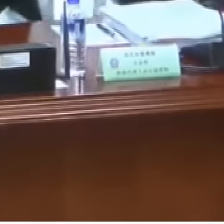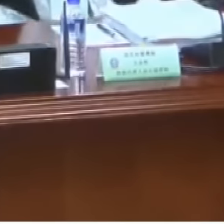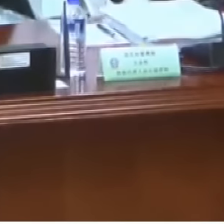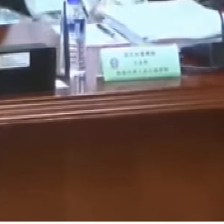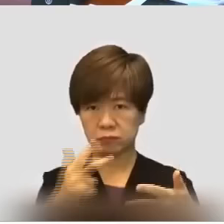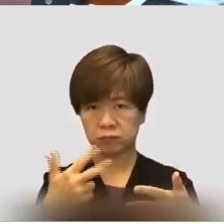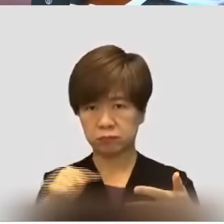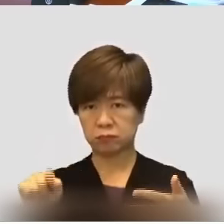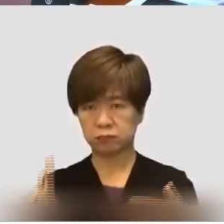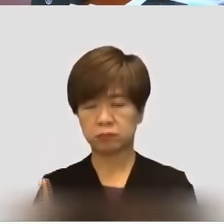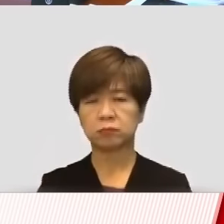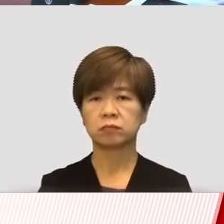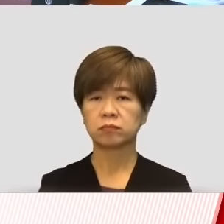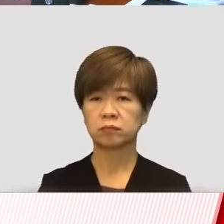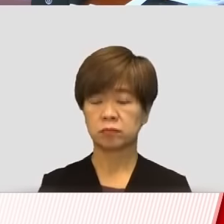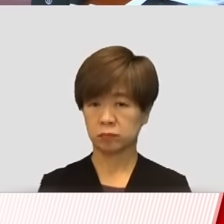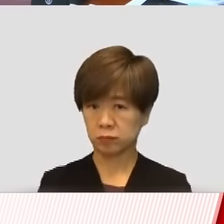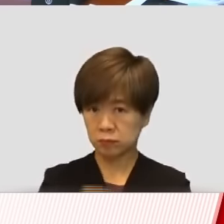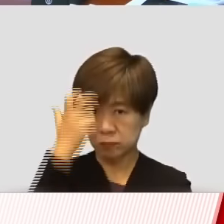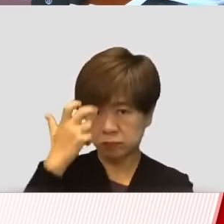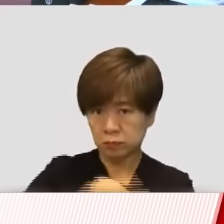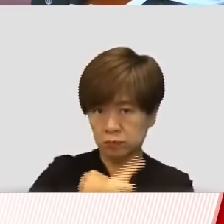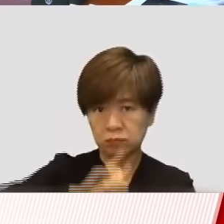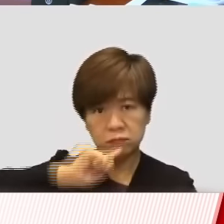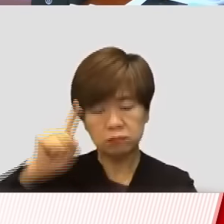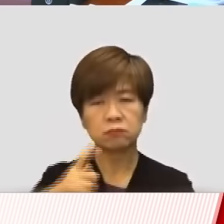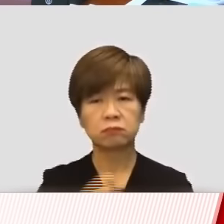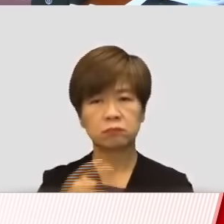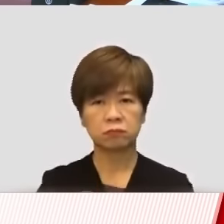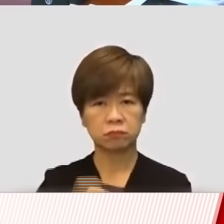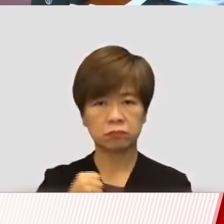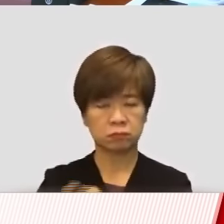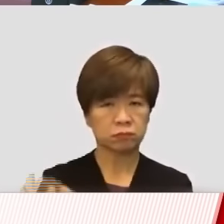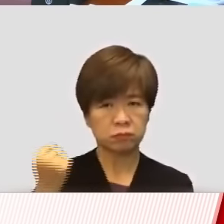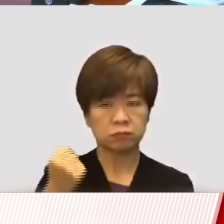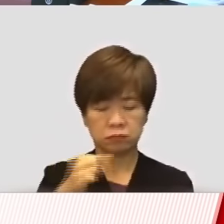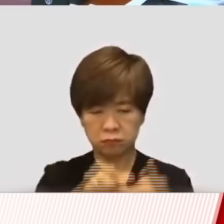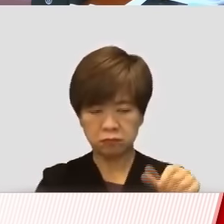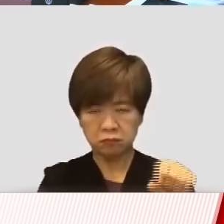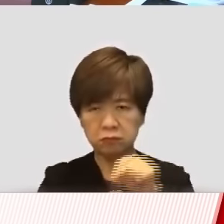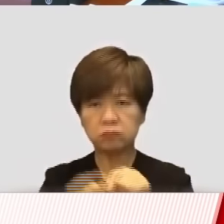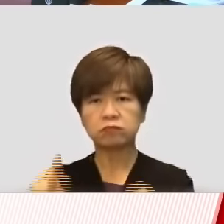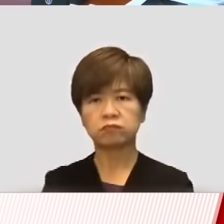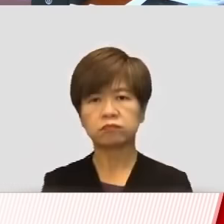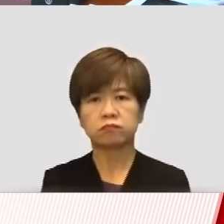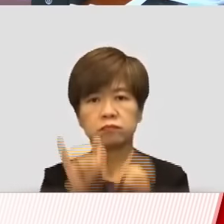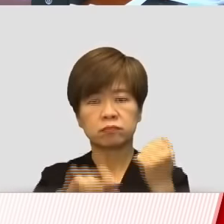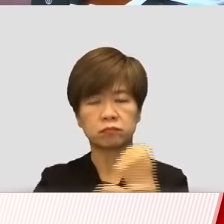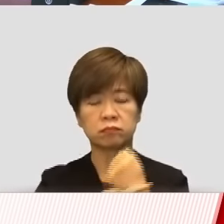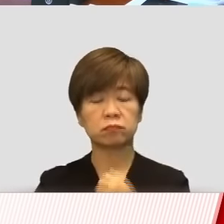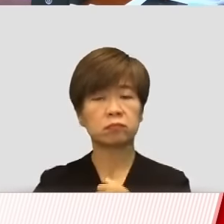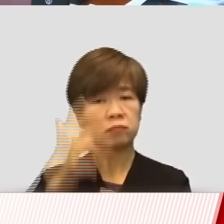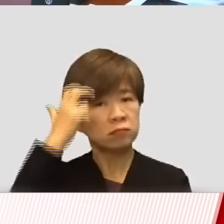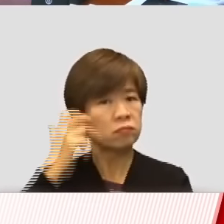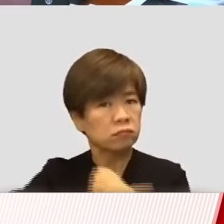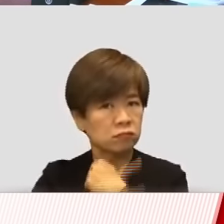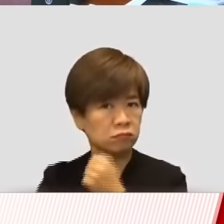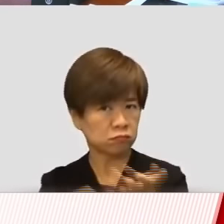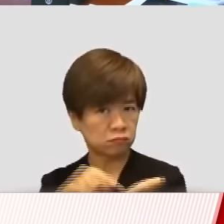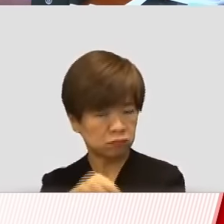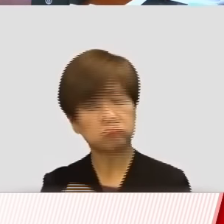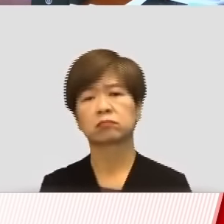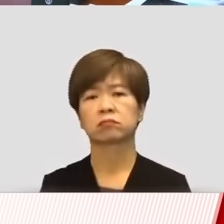都不可以。 机关申请宪法诉讼必须就行使职权跟所适用的法规范内有抵触宪法才能申请，那我们主